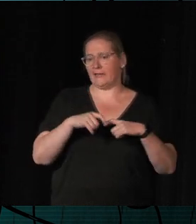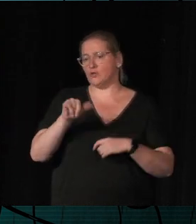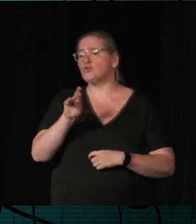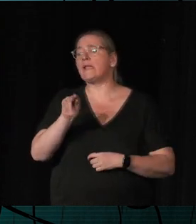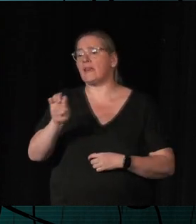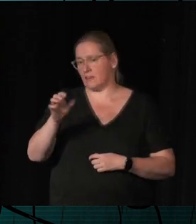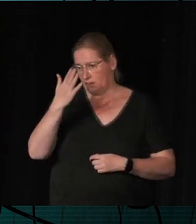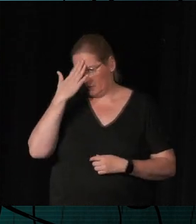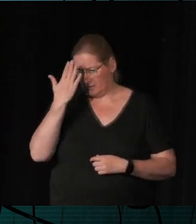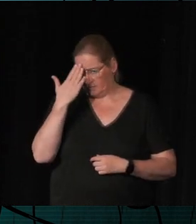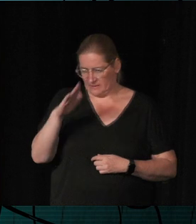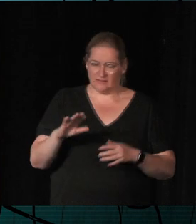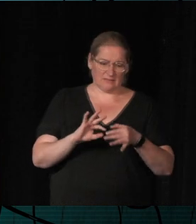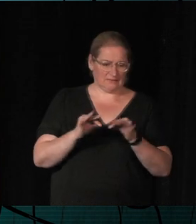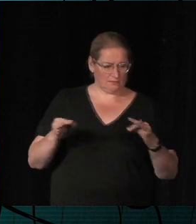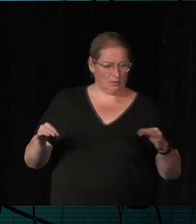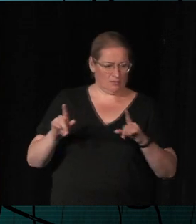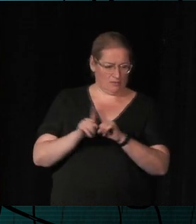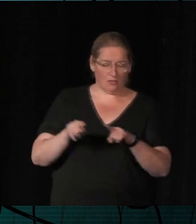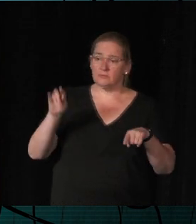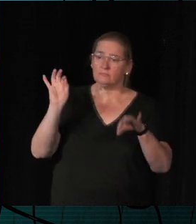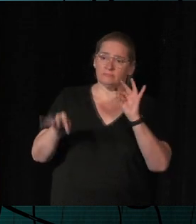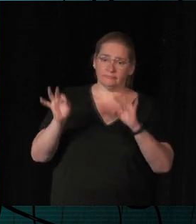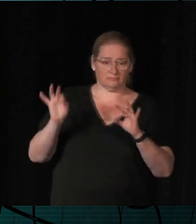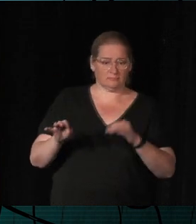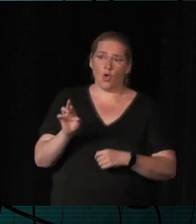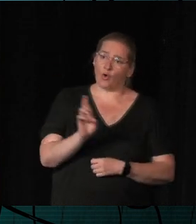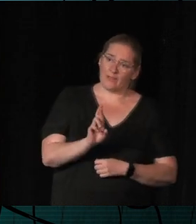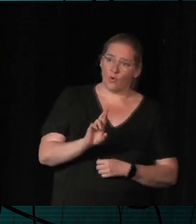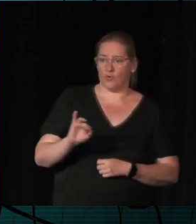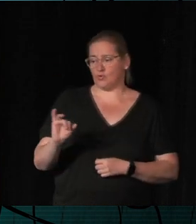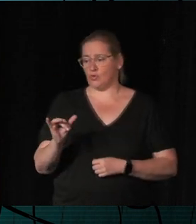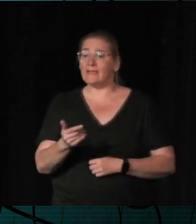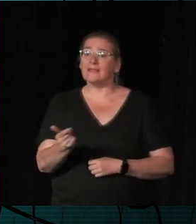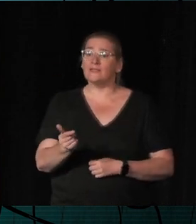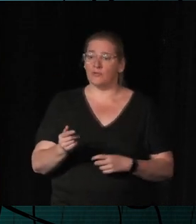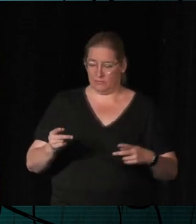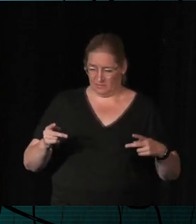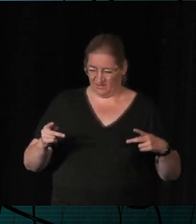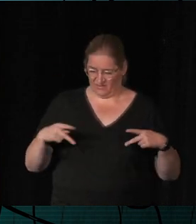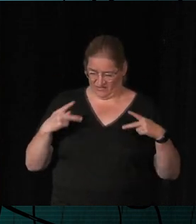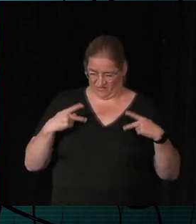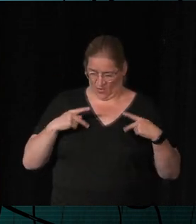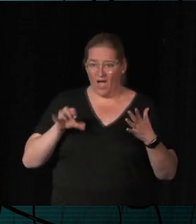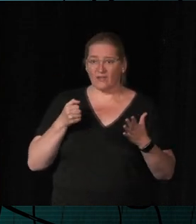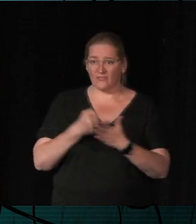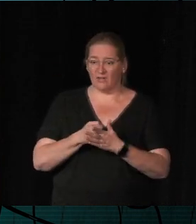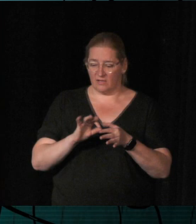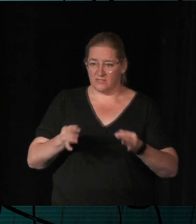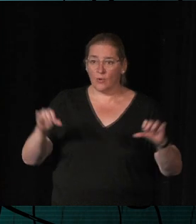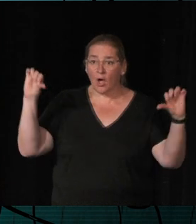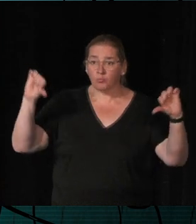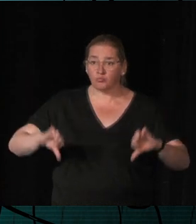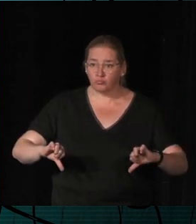sur l'histoire et tu pouvais faire que Roméo et ou Juliette survivaient, bah, l'histoire serait à chier, tu vois. Ce qui est bien, c'est qu'à la fin, il